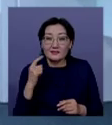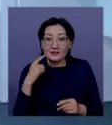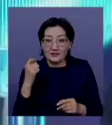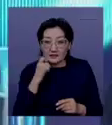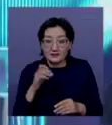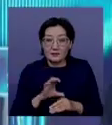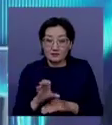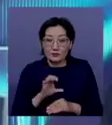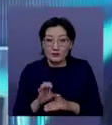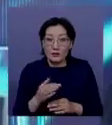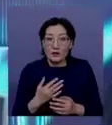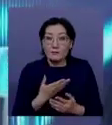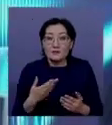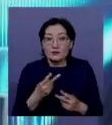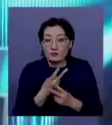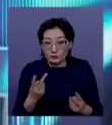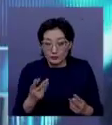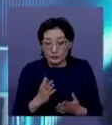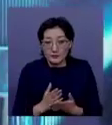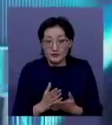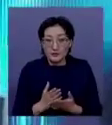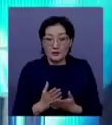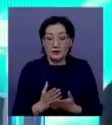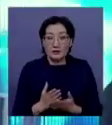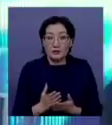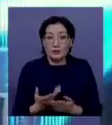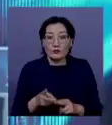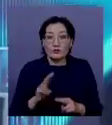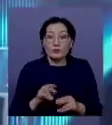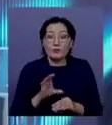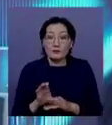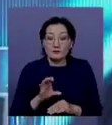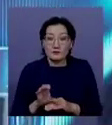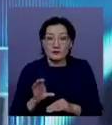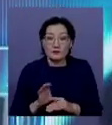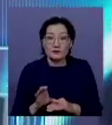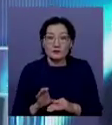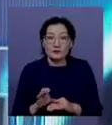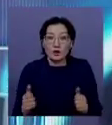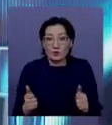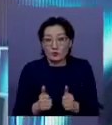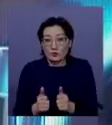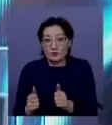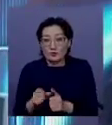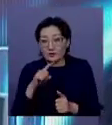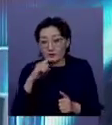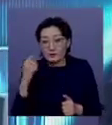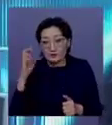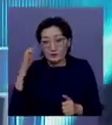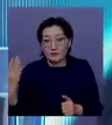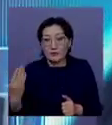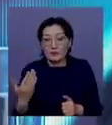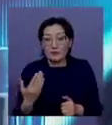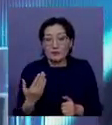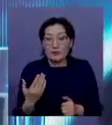тауарлар бойынша біз көріп отырмыз. Алайда бұл тауарларда көршілес Ресейде, қазір көріп